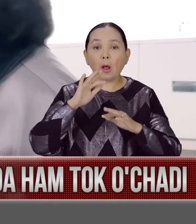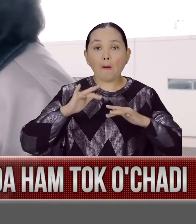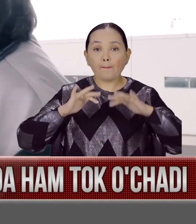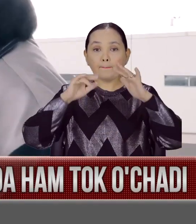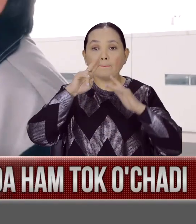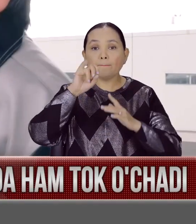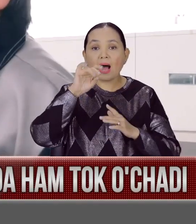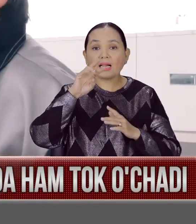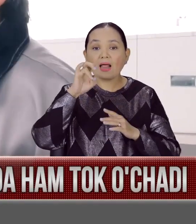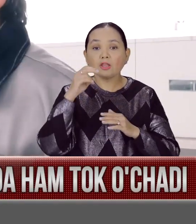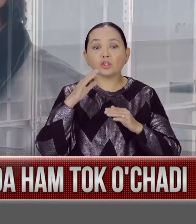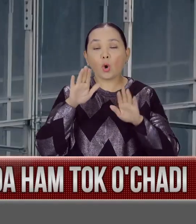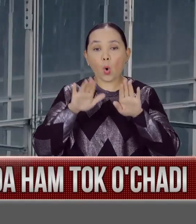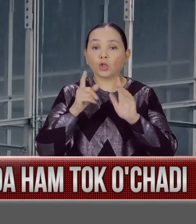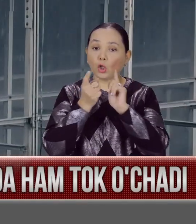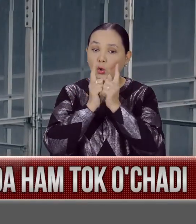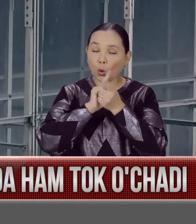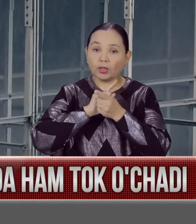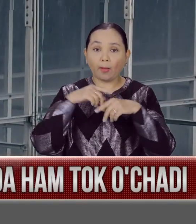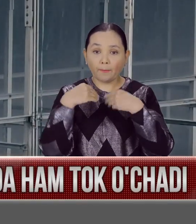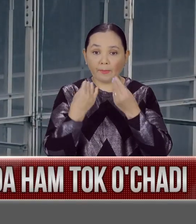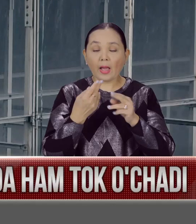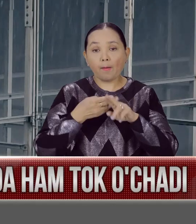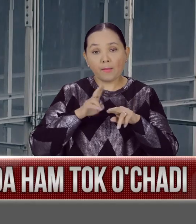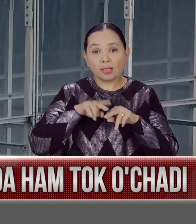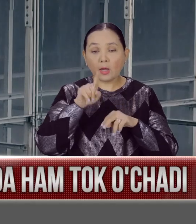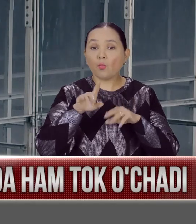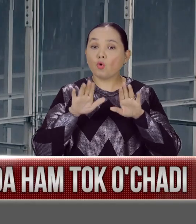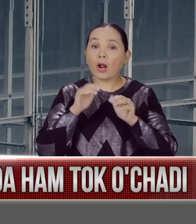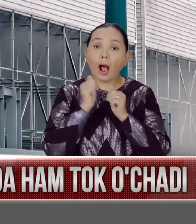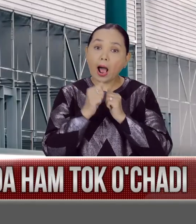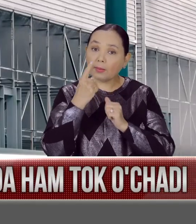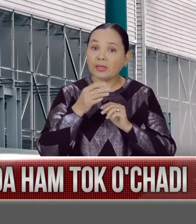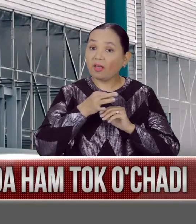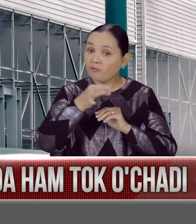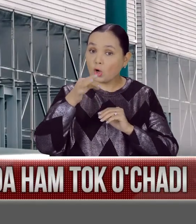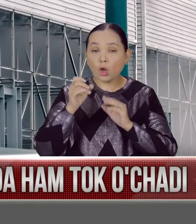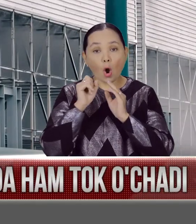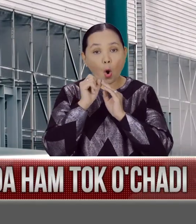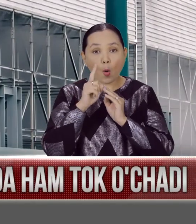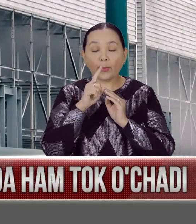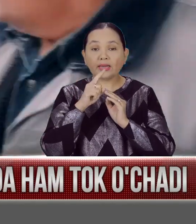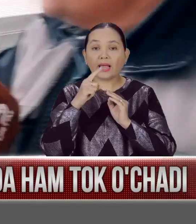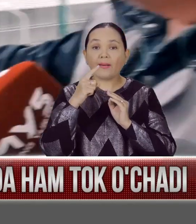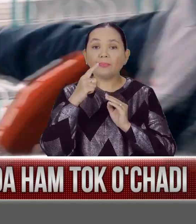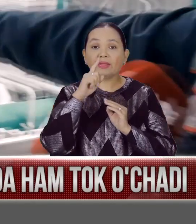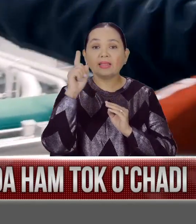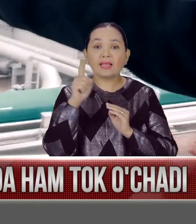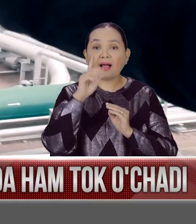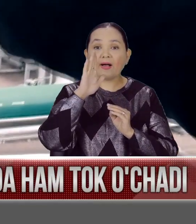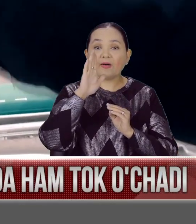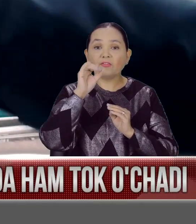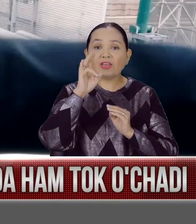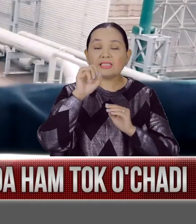hisobiga buni o'rnini to'ldirib boradi. Mana bu Yeraberinidan har bitta blogimiz uchun 11 tadan ventilyator bor. Mana shu